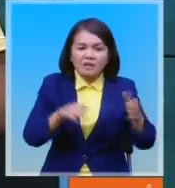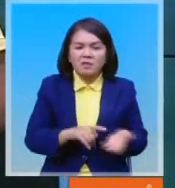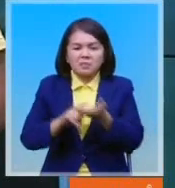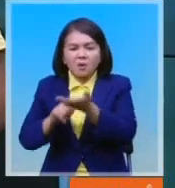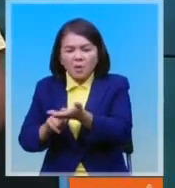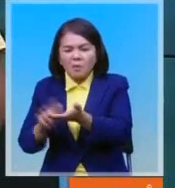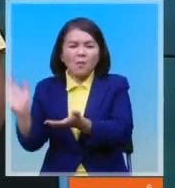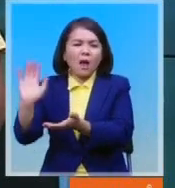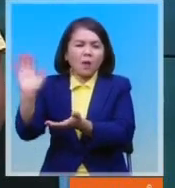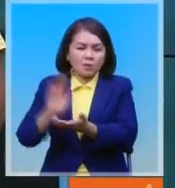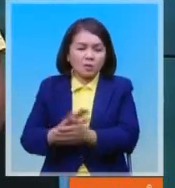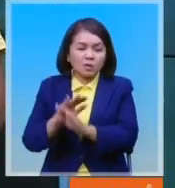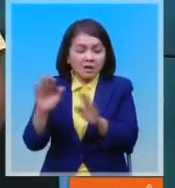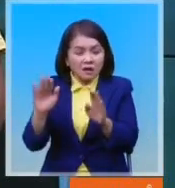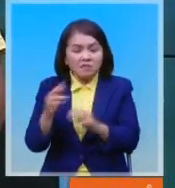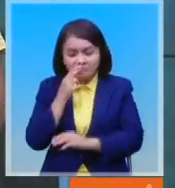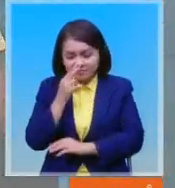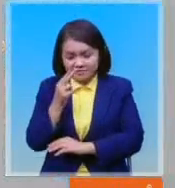ผู้ชมติดตามชมพร้อมกันเลยครับ